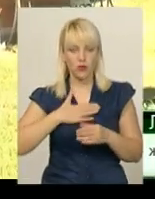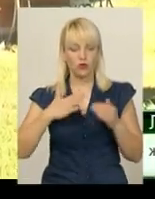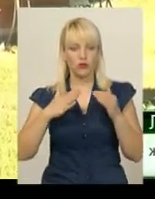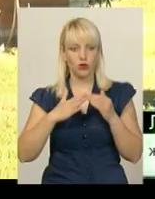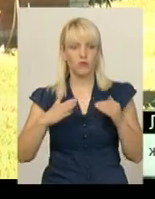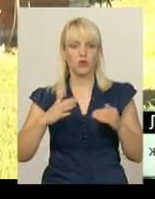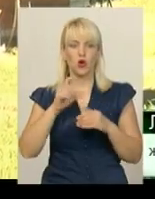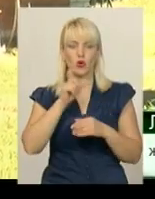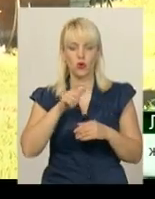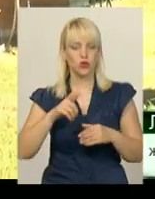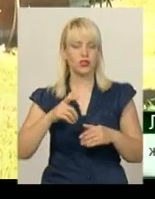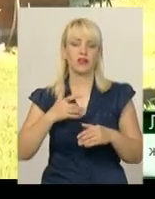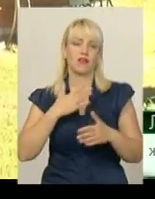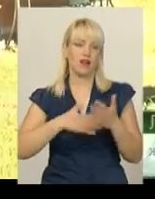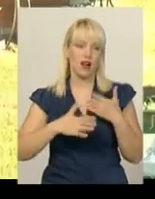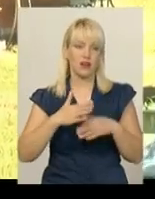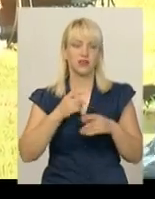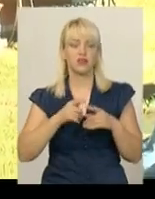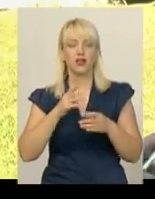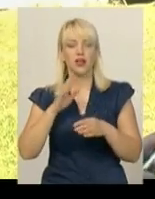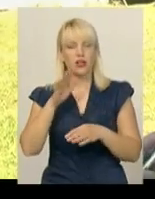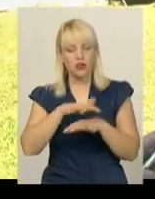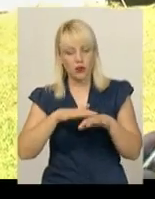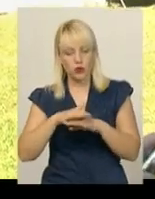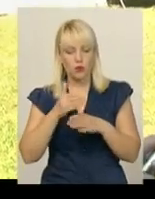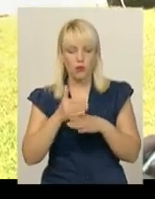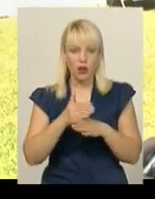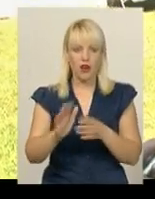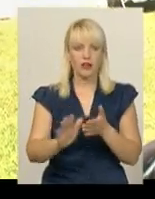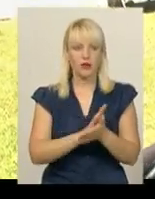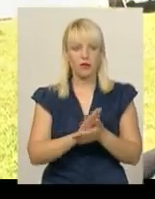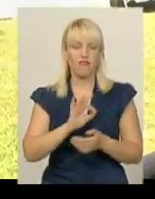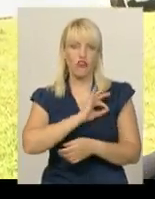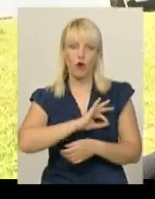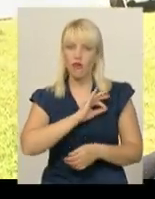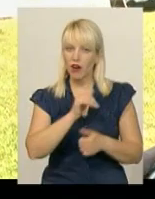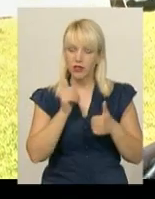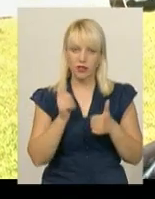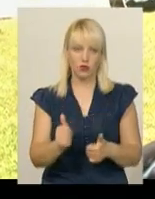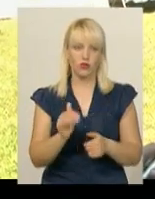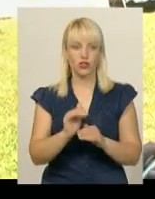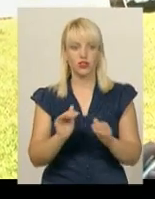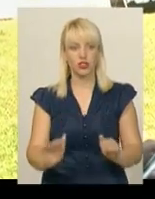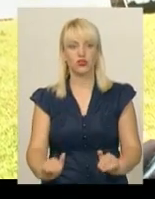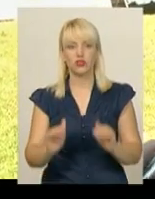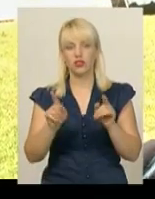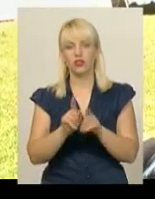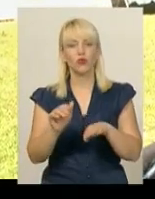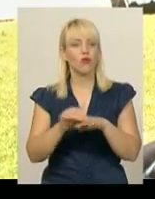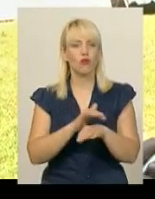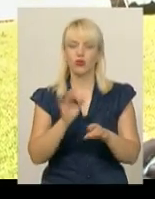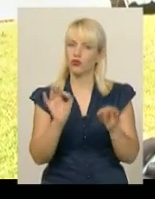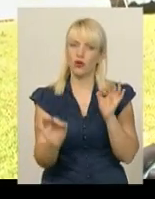Люди, громада допомагає, обирали тут все, робили. Виховательки такі дуже хороші. І діти зростають такі хороші,